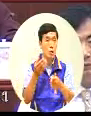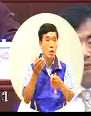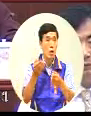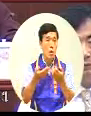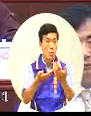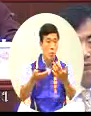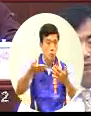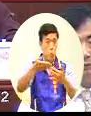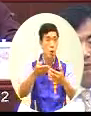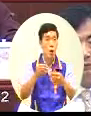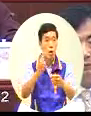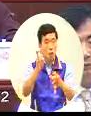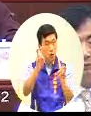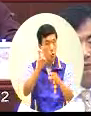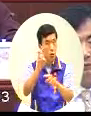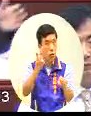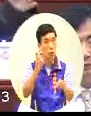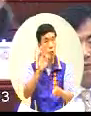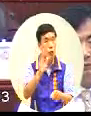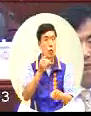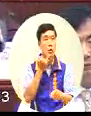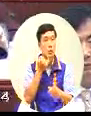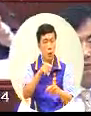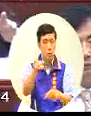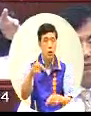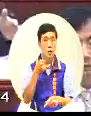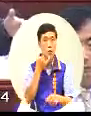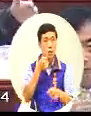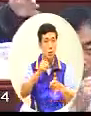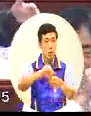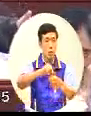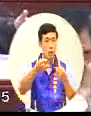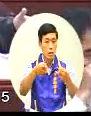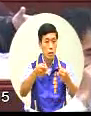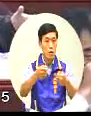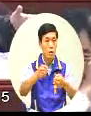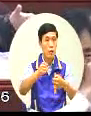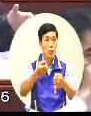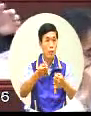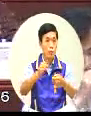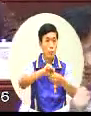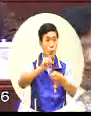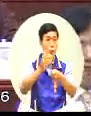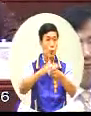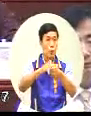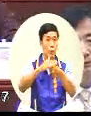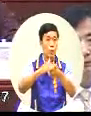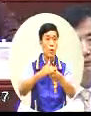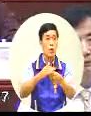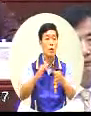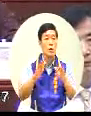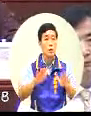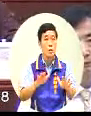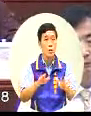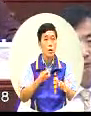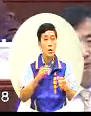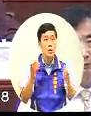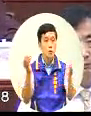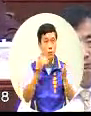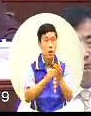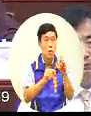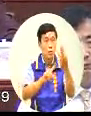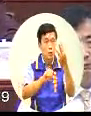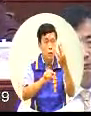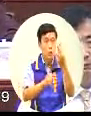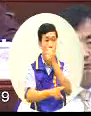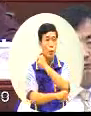以有机会，他可以加分考上来。那临时清洁队现在已经有，但是因为现在刚好到三类最后一批